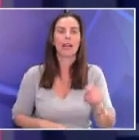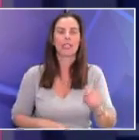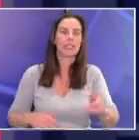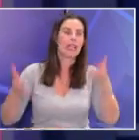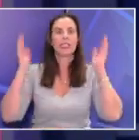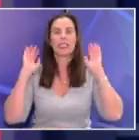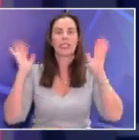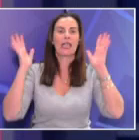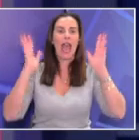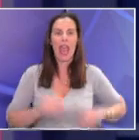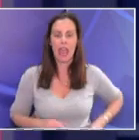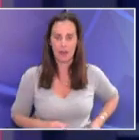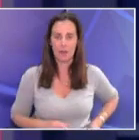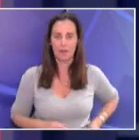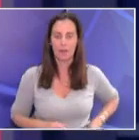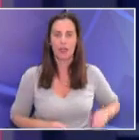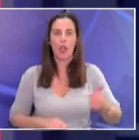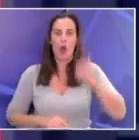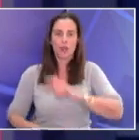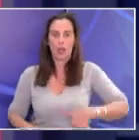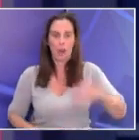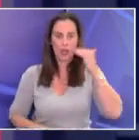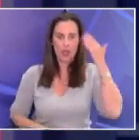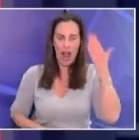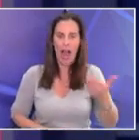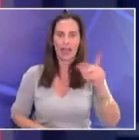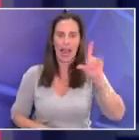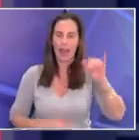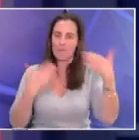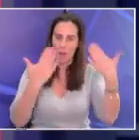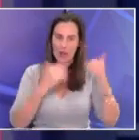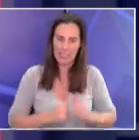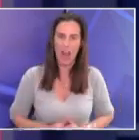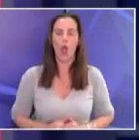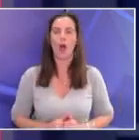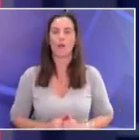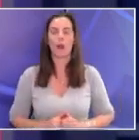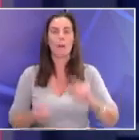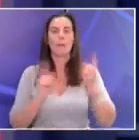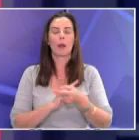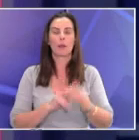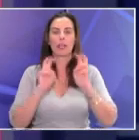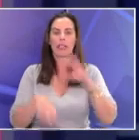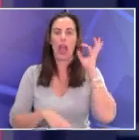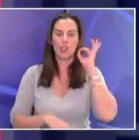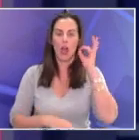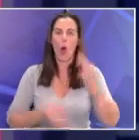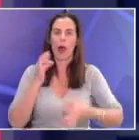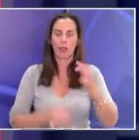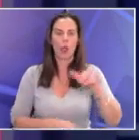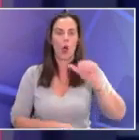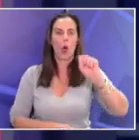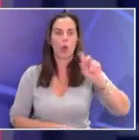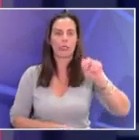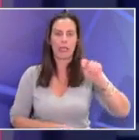סי זעקו הכותרות, ג'קי לוי נבחר לראשות עיריית בית שען, מזל טוב ג'קי, ובמקומו נכנסה אישה, עורכת דין,